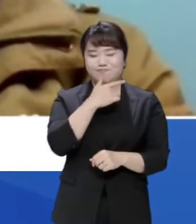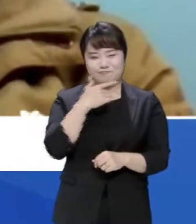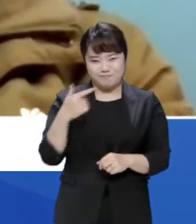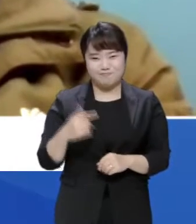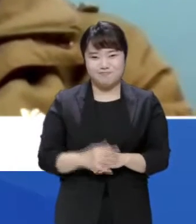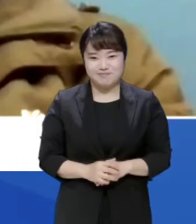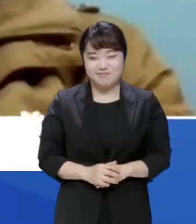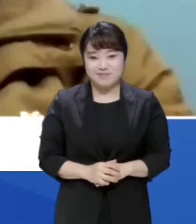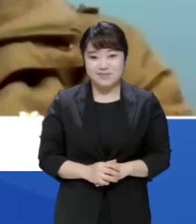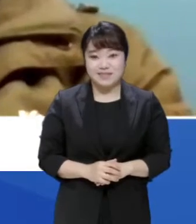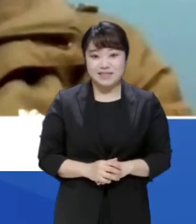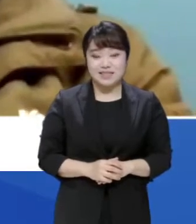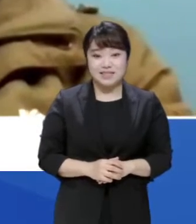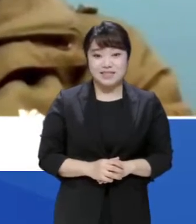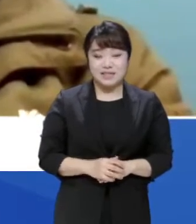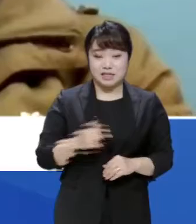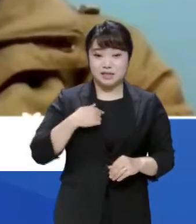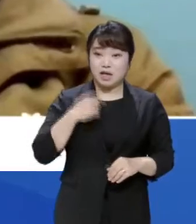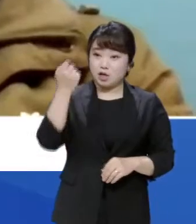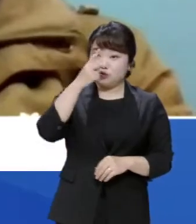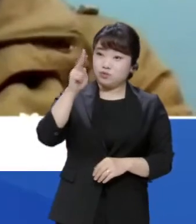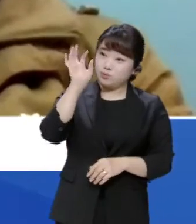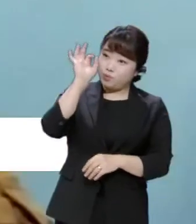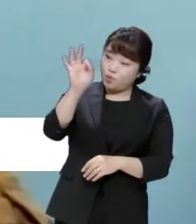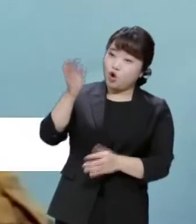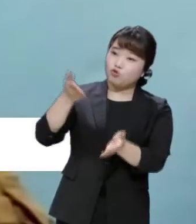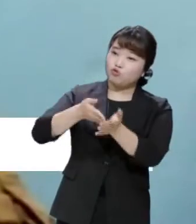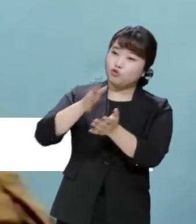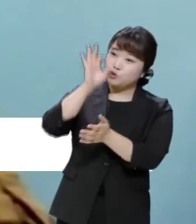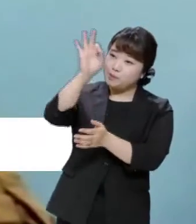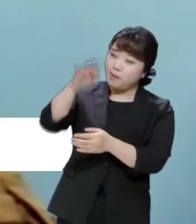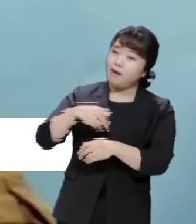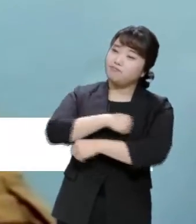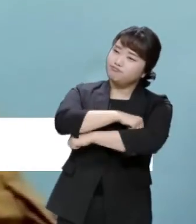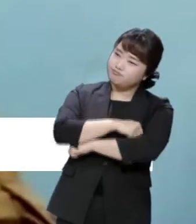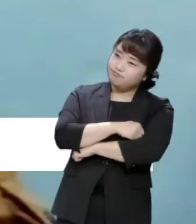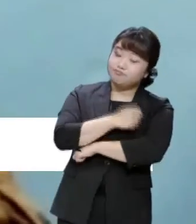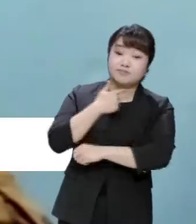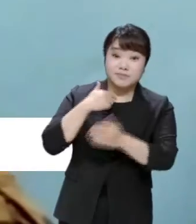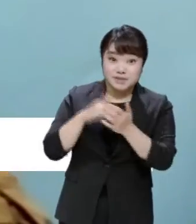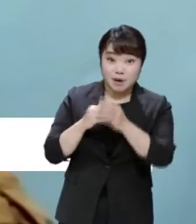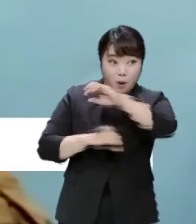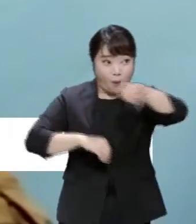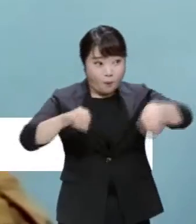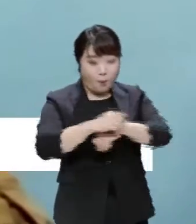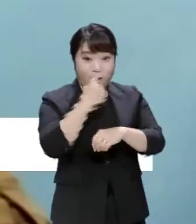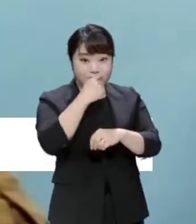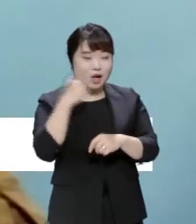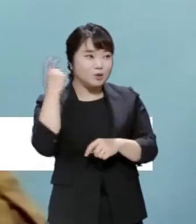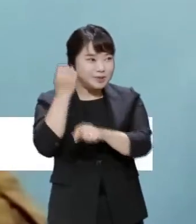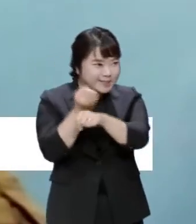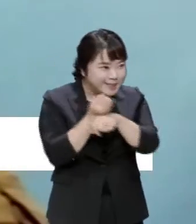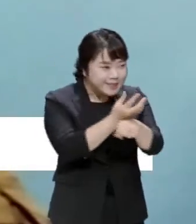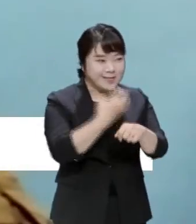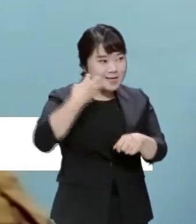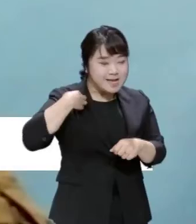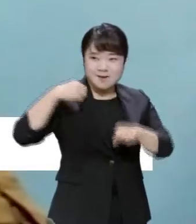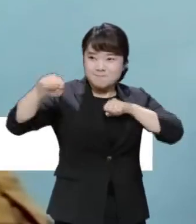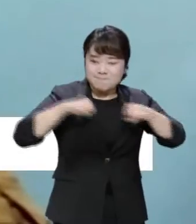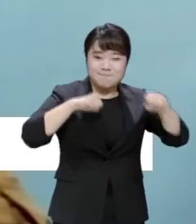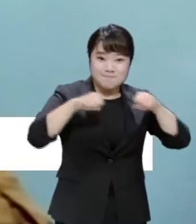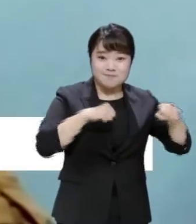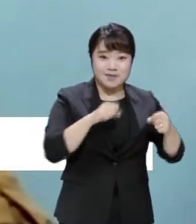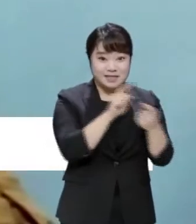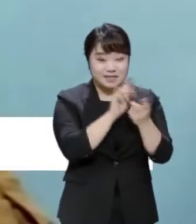같은데요. 예, 시청자의 눈으로만 보았던 그 방송을 소식을 전하는 통신원의 입장이 되어 보니까